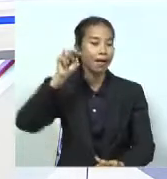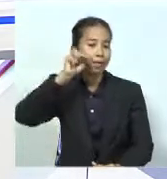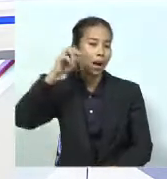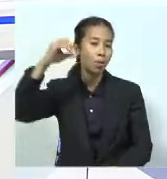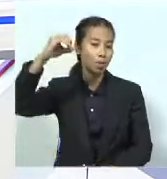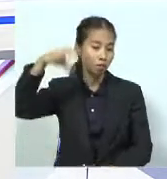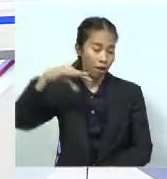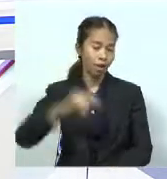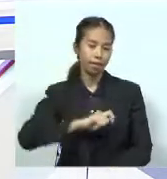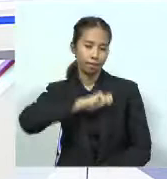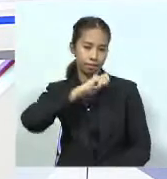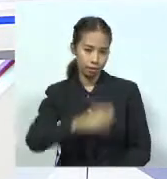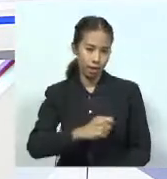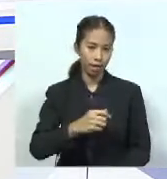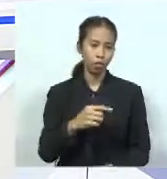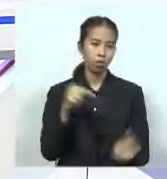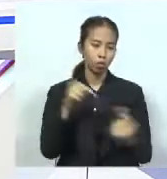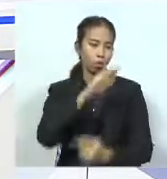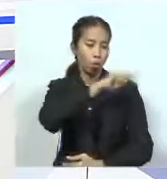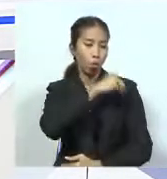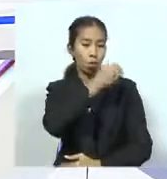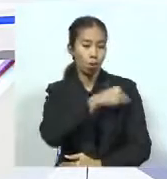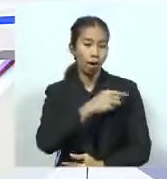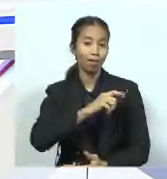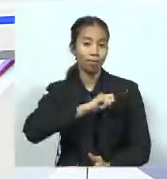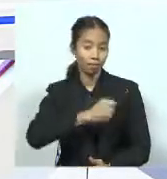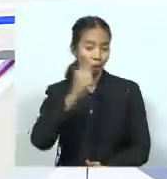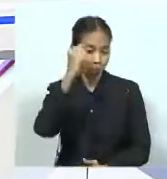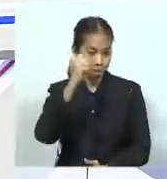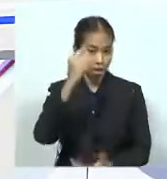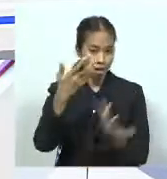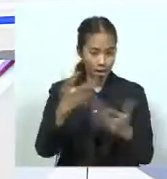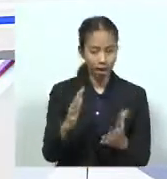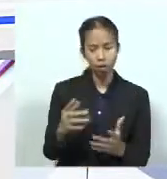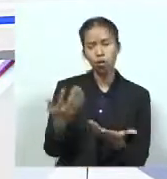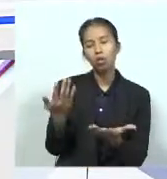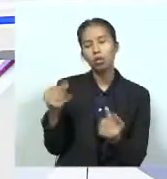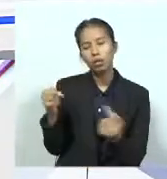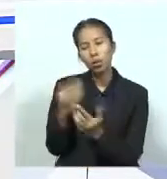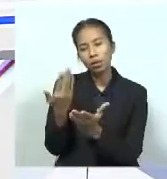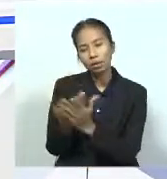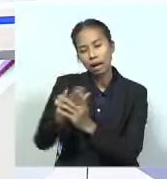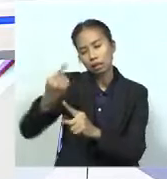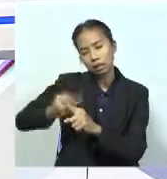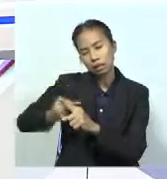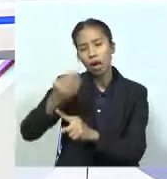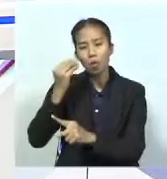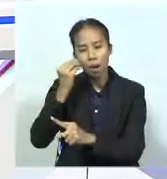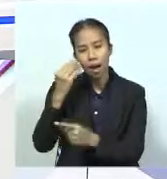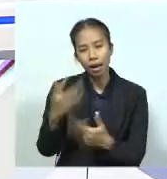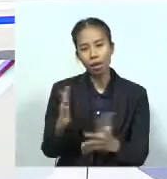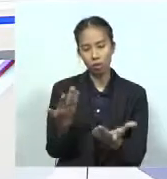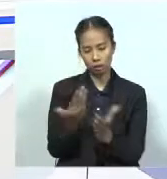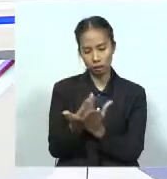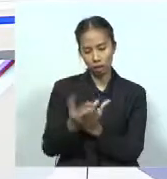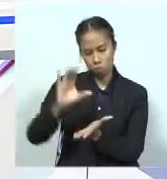าใช้จ่ายในการเดินทางไปรักษาพยาบาลช่วยเหลือค่าเช่าบ้านแล้วก็ยังสนับสนุนค่าใช้จ่ายในช่วงปลายปีด้วยนะคะรวม